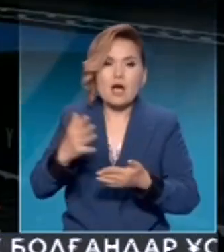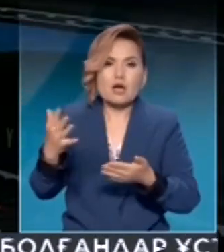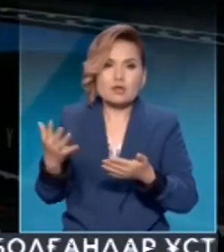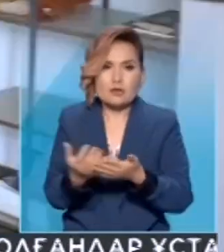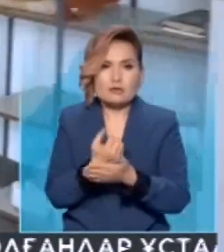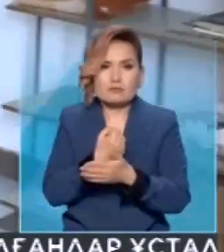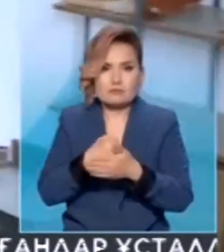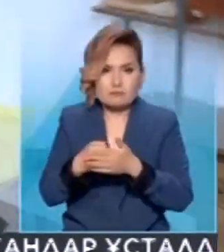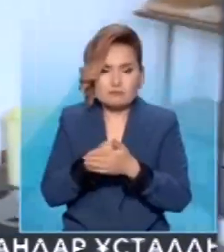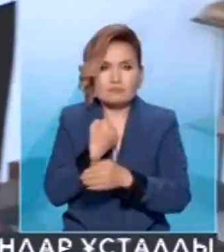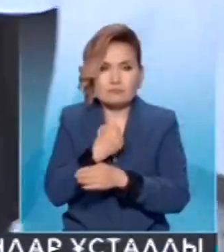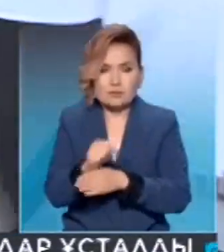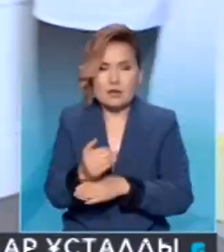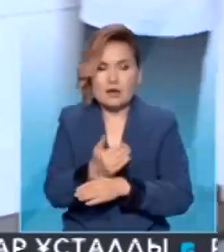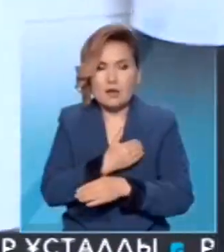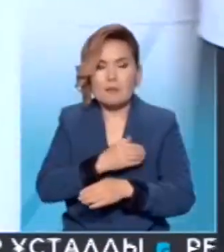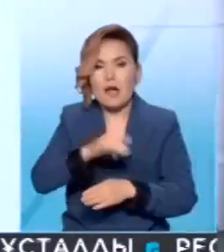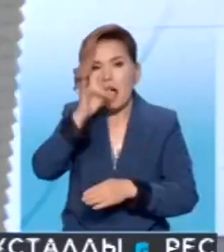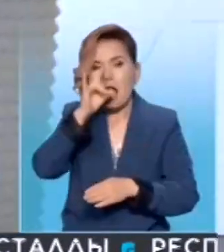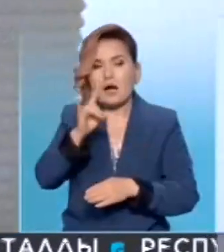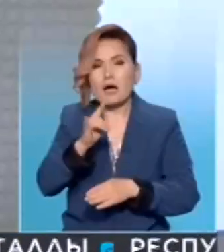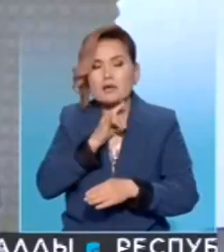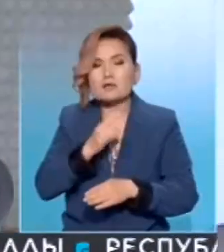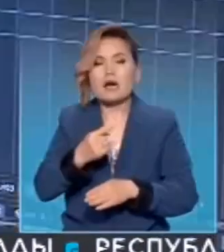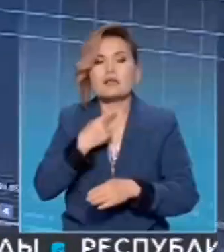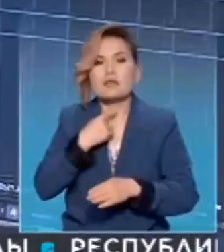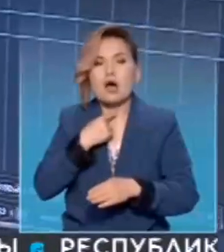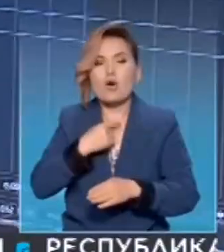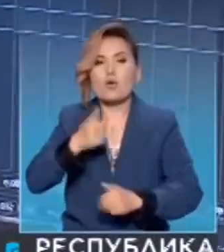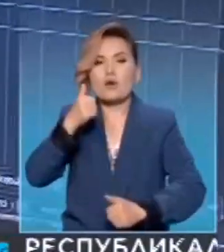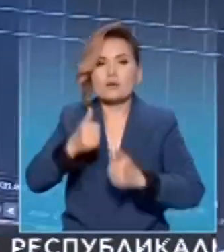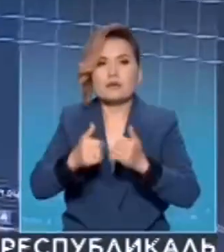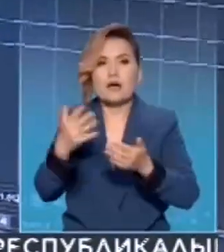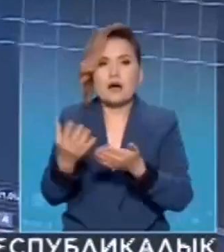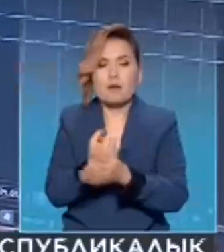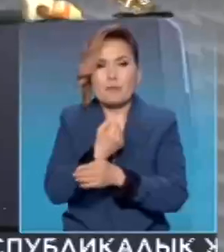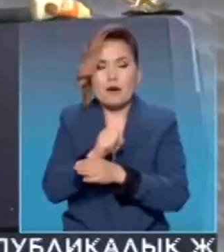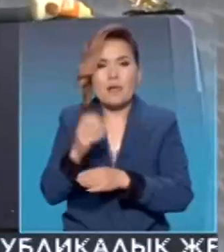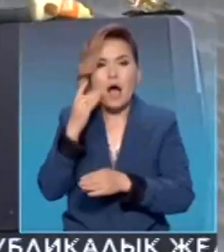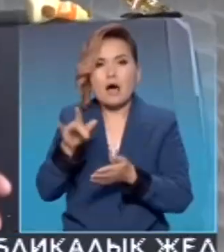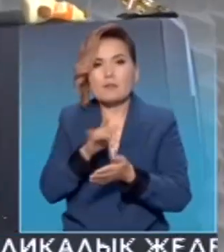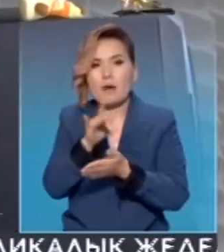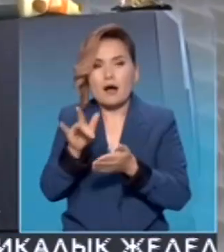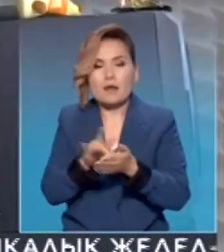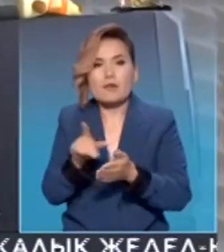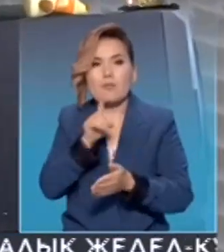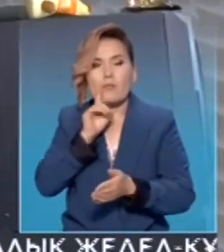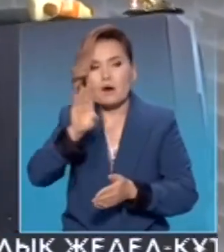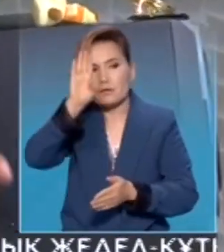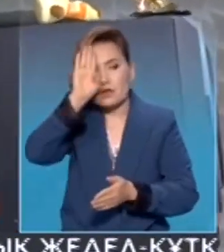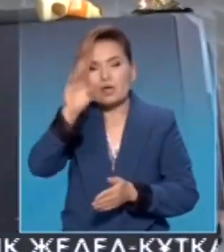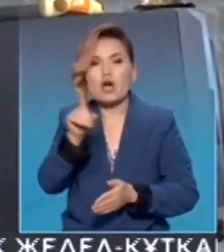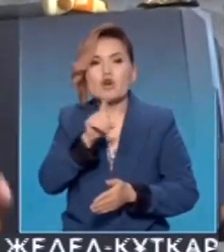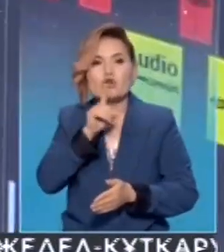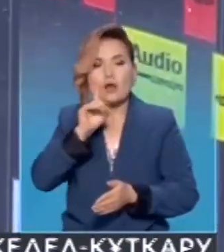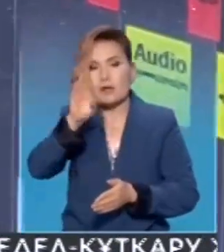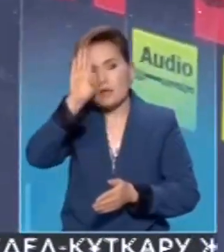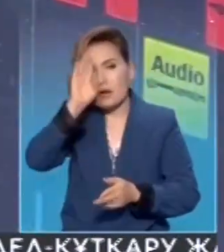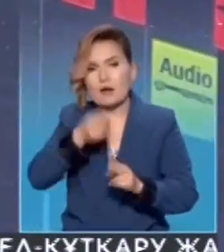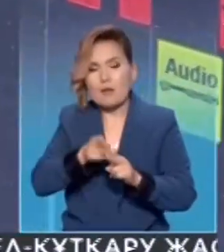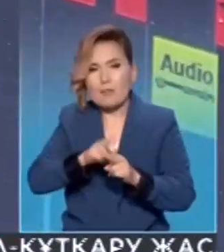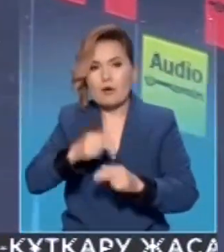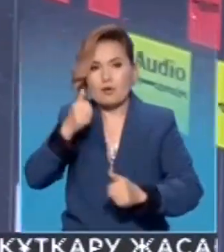жетістіктерге жету. Қазақстан дауысы балалар музыкалық жобасында бағы жанғандардың бірі алматылық Нұрбек Серікболұлы. Жас талант бірінші